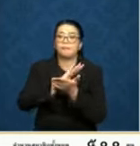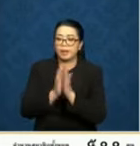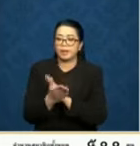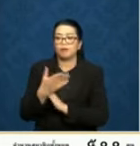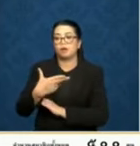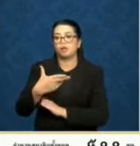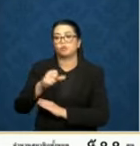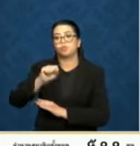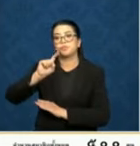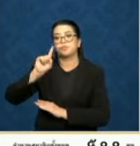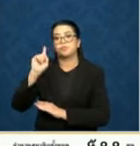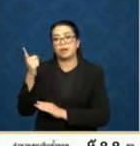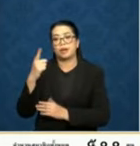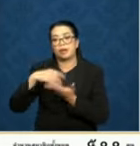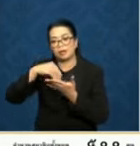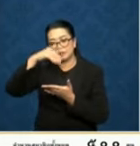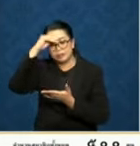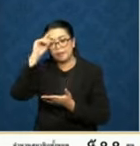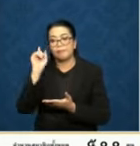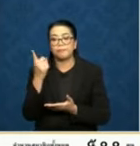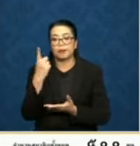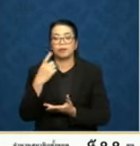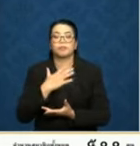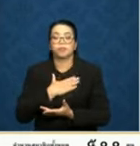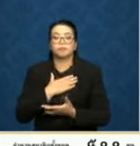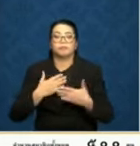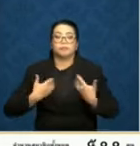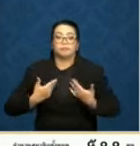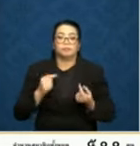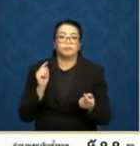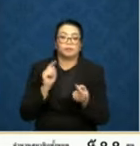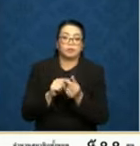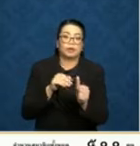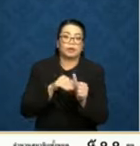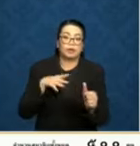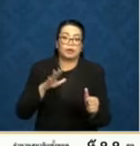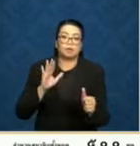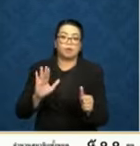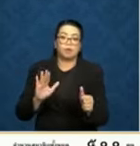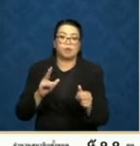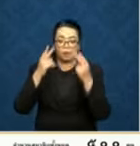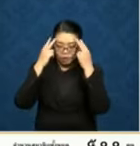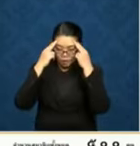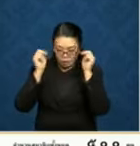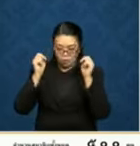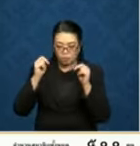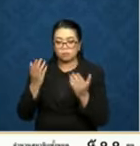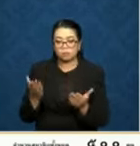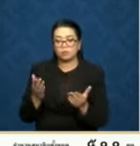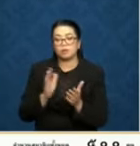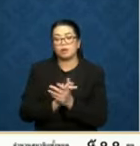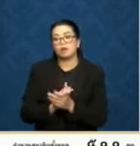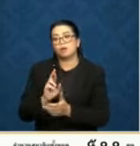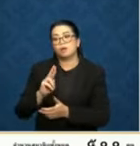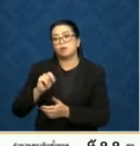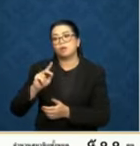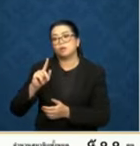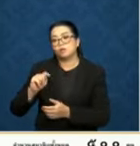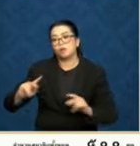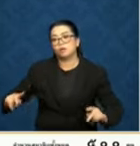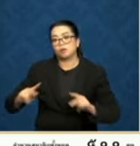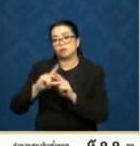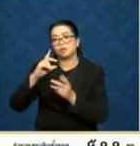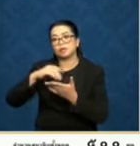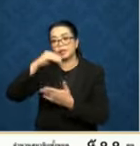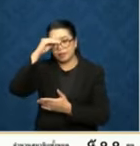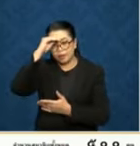การศึษาไทย ผมดีใจครั ที่รฐบาชุดนี้โดยเฉพาอยางยิ่ง พนท่านนายกรัฐมนตรีและทานละมนตีวาการกทร